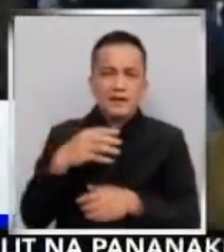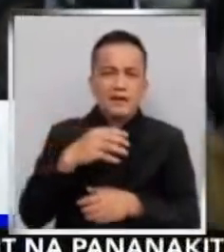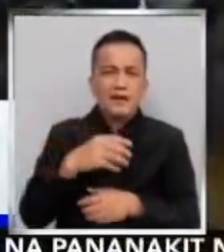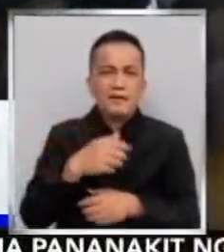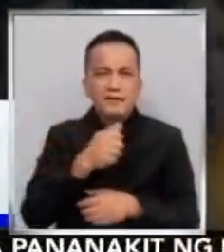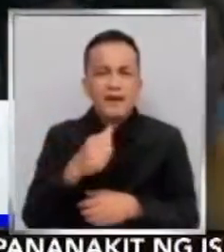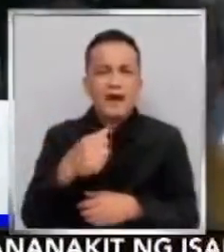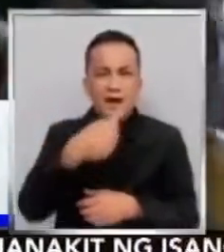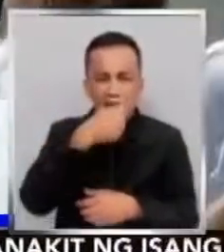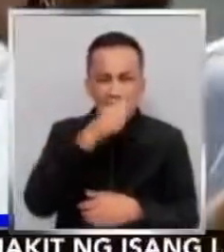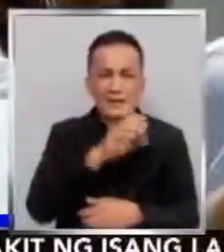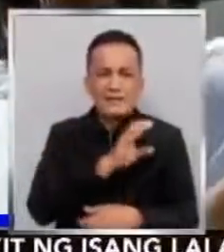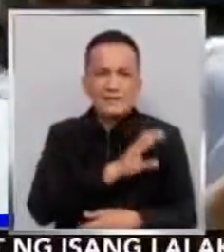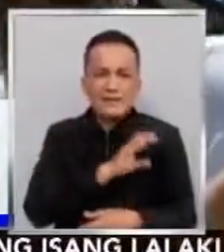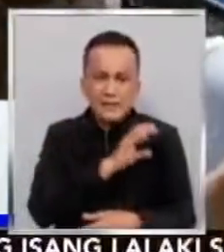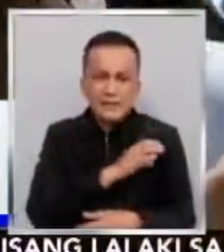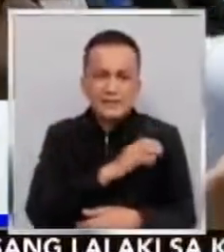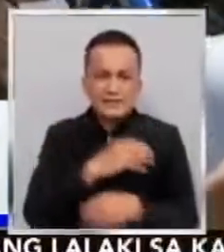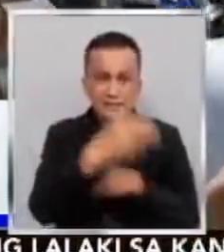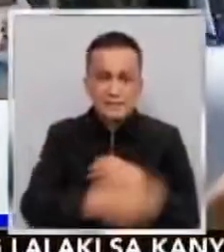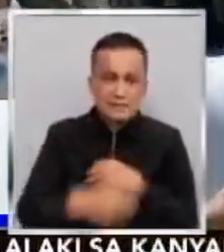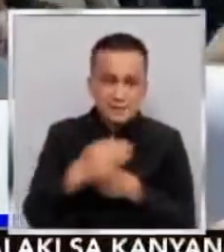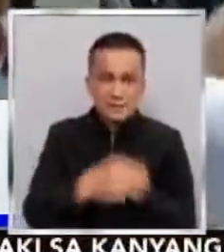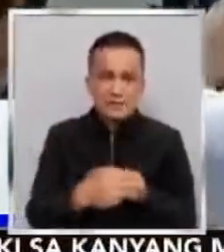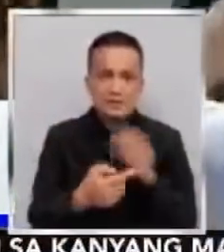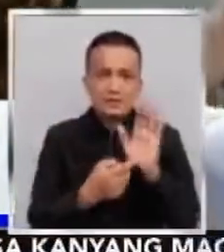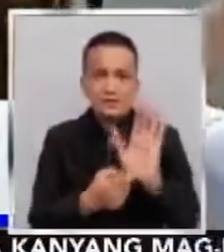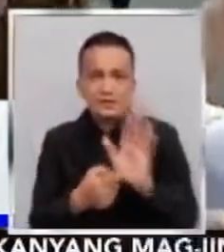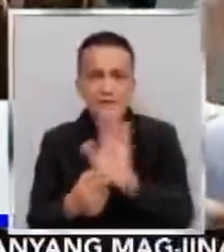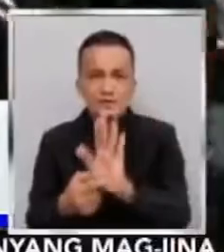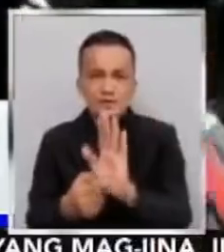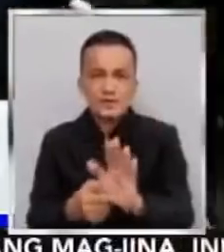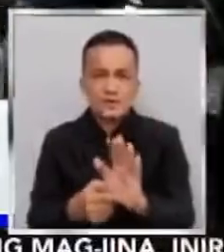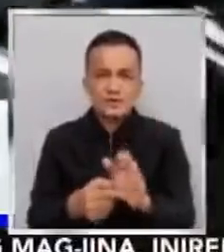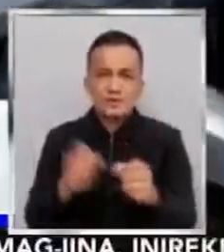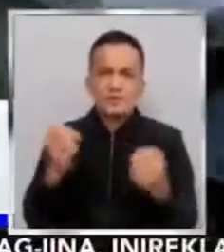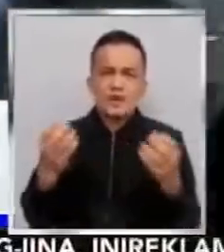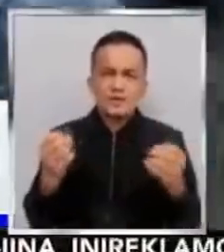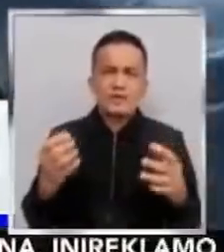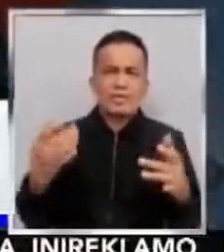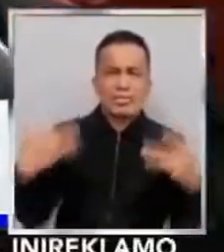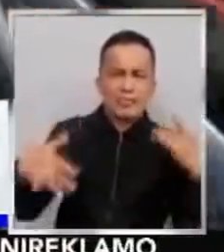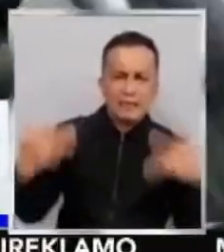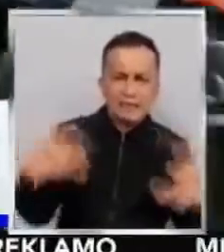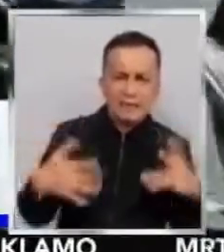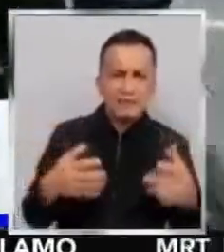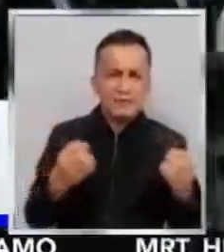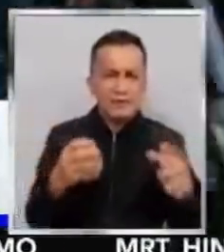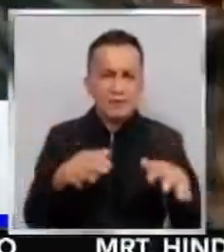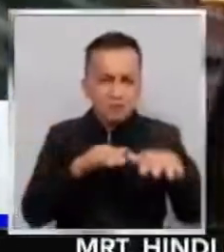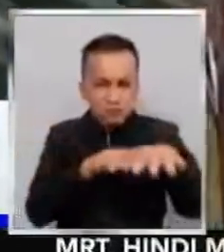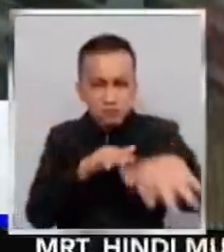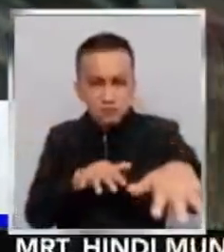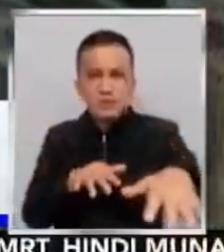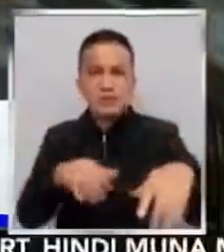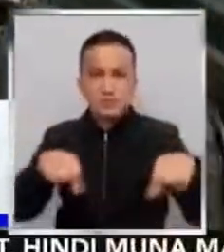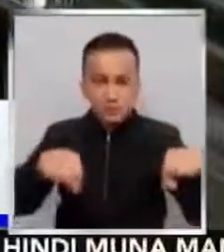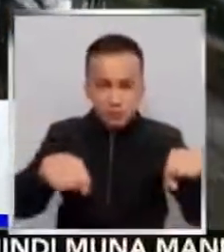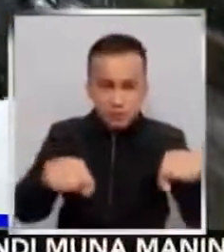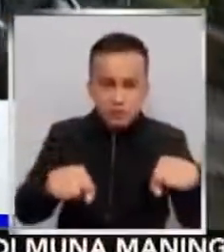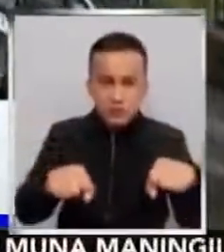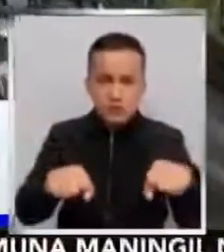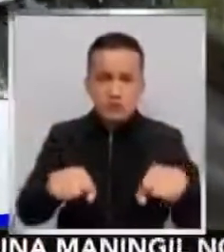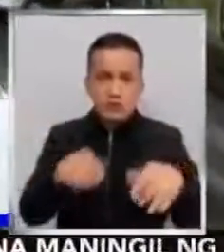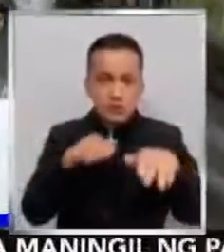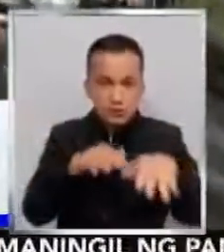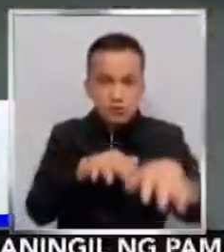mga taga-suporta ang mga kalsadang daraanan ng mga lokal na kandidato. Sa dami rin ng mga convoy ng mga sasakyan at motorsiklo sa mga float ng kandidato,